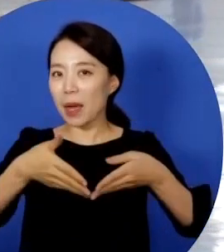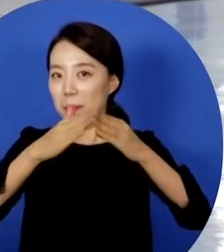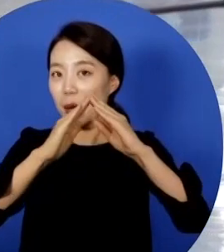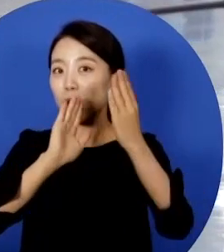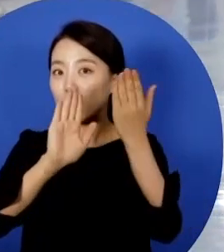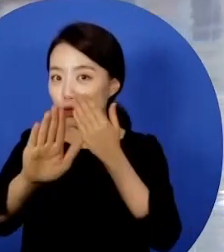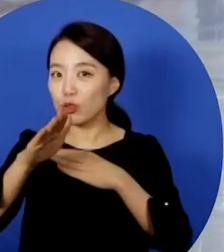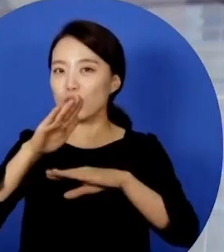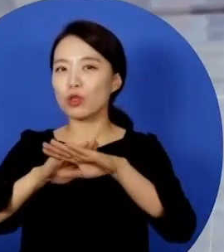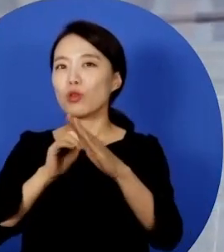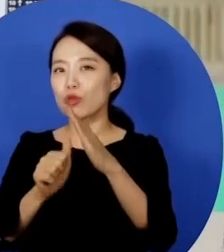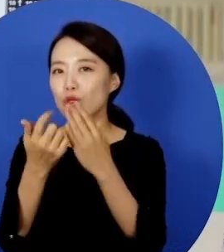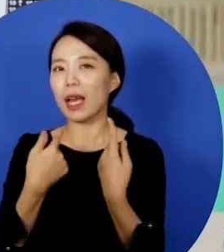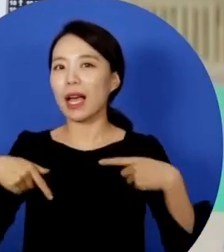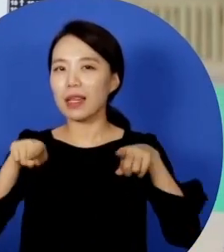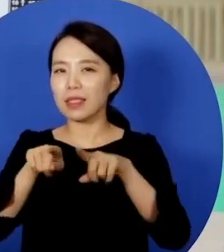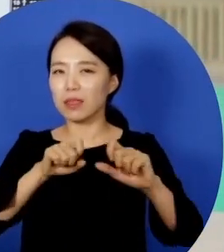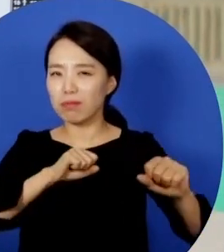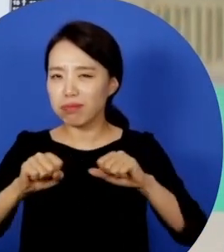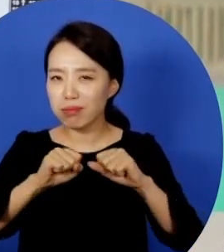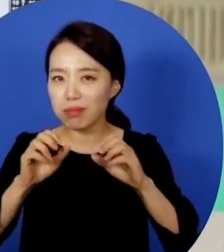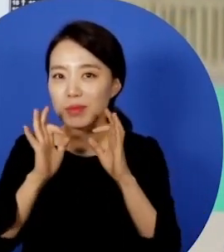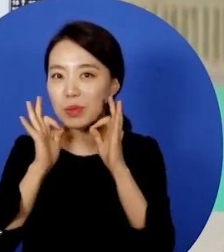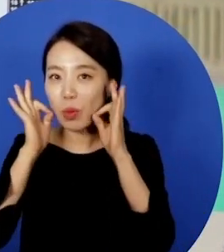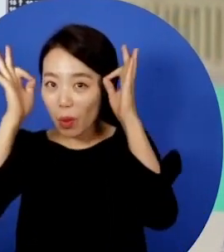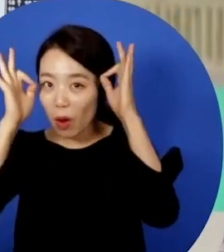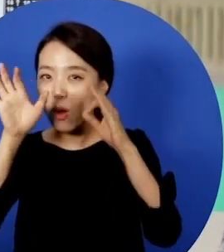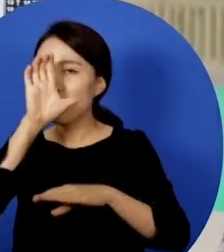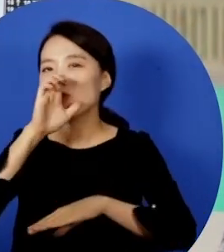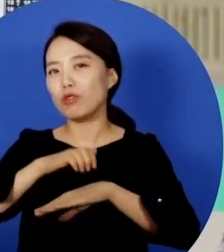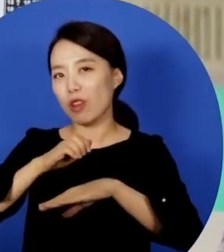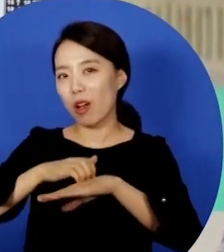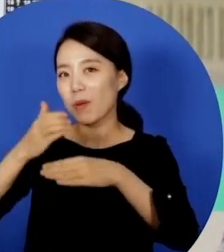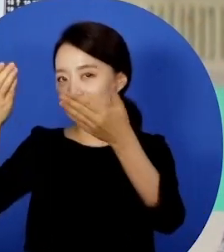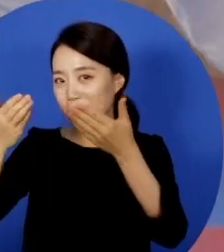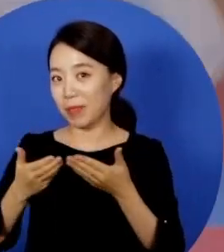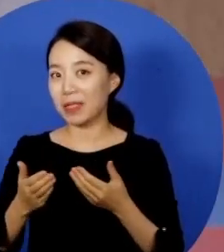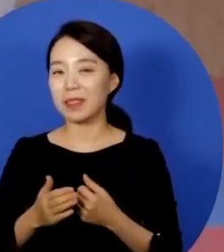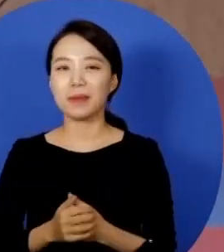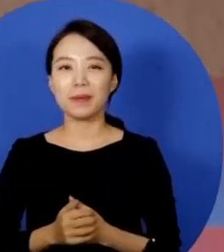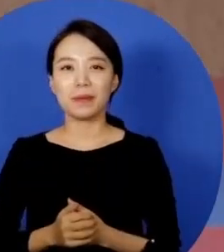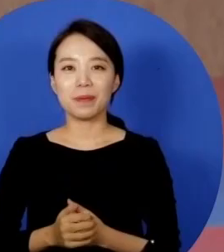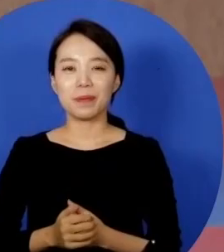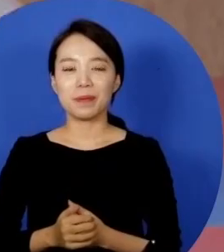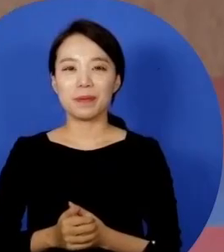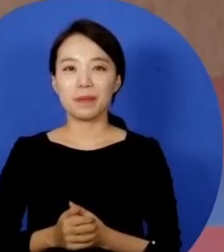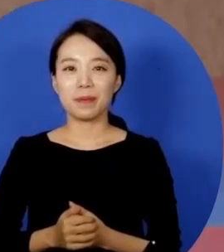오늘도 선수들과 함께 구슬땀을 흘리며 또 새로운 역사를 준비하고 있습니다.